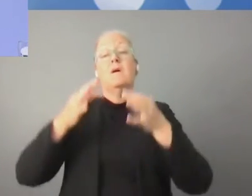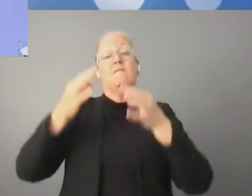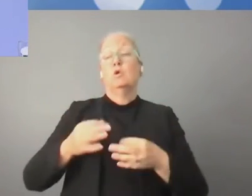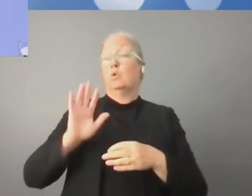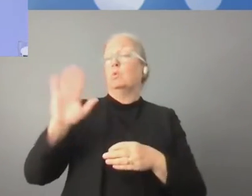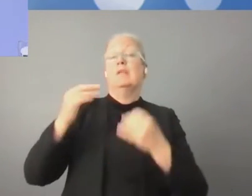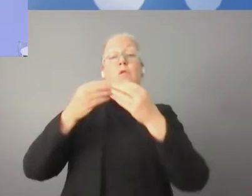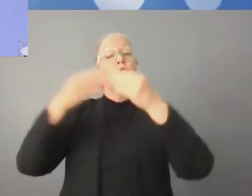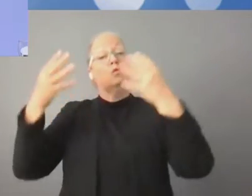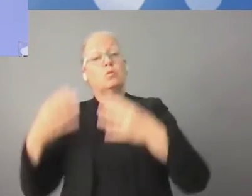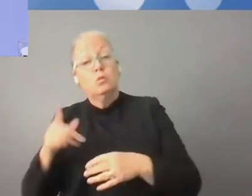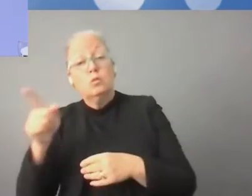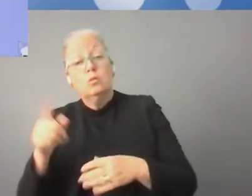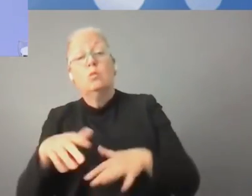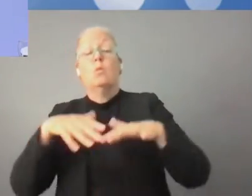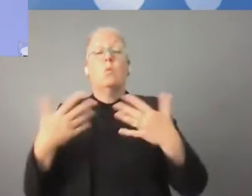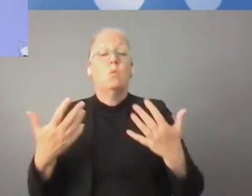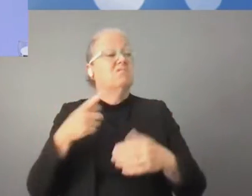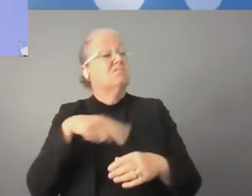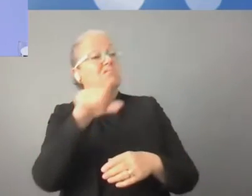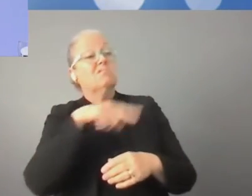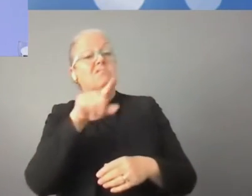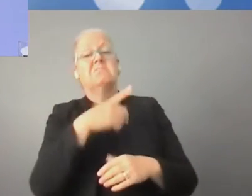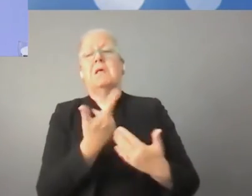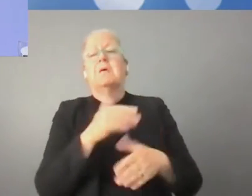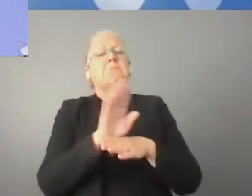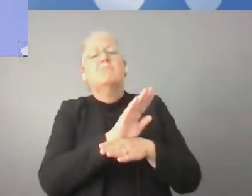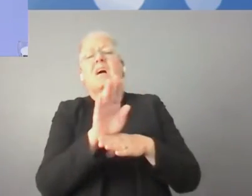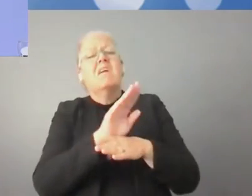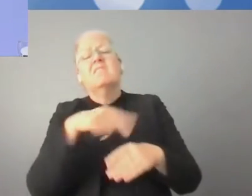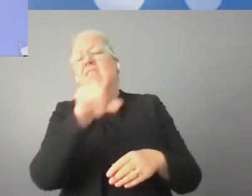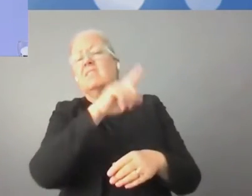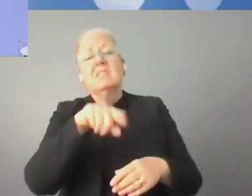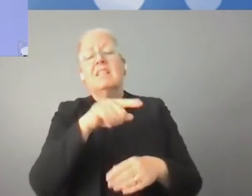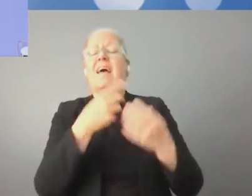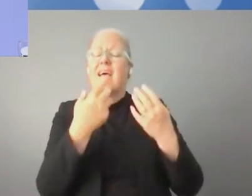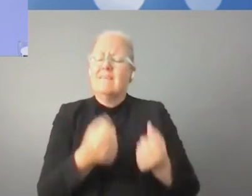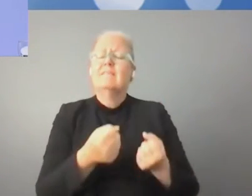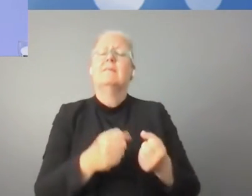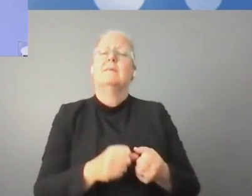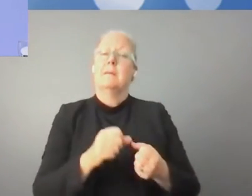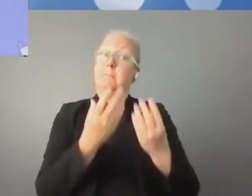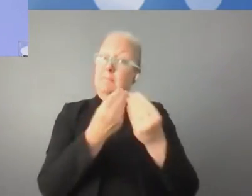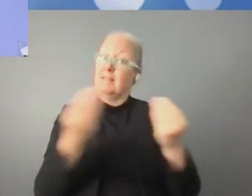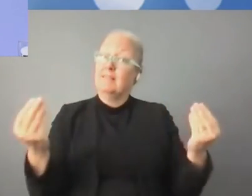законодательно-нормативной базе. Я думаю, что многие такие решения уже были внедрены, независимо от того,